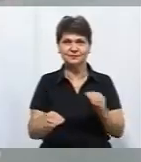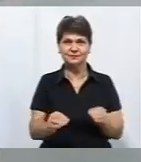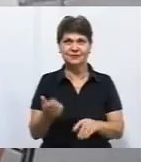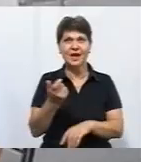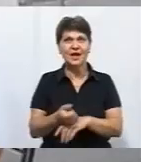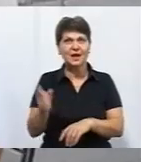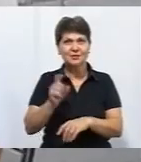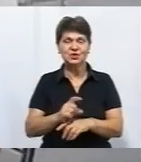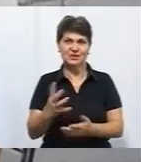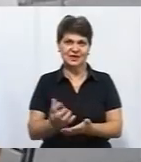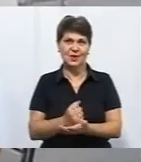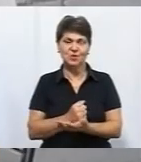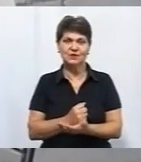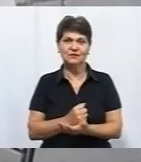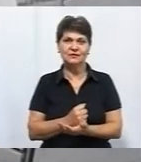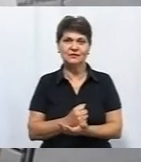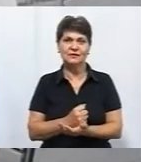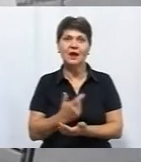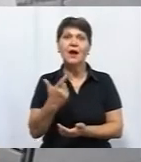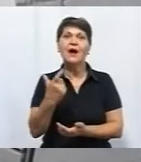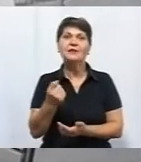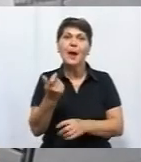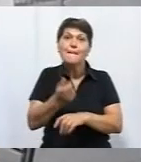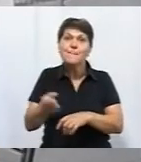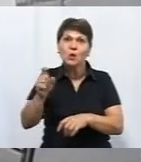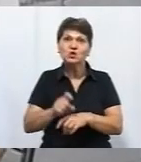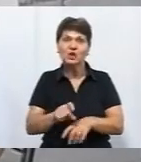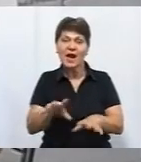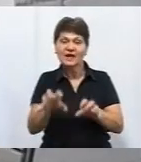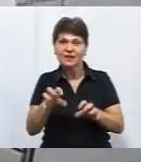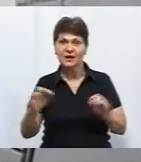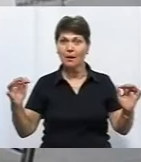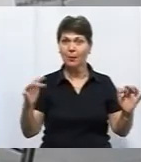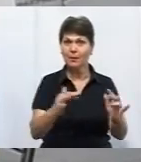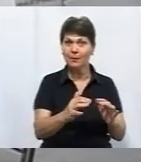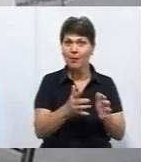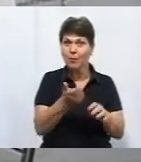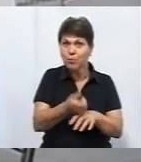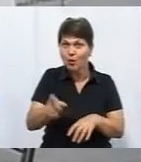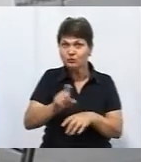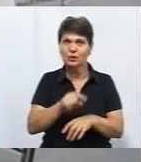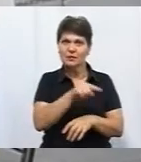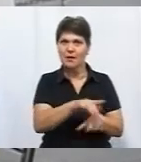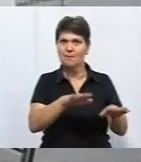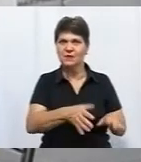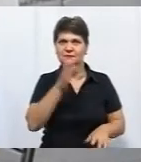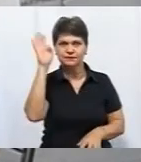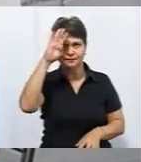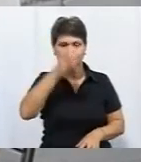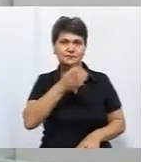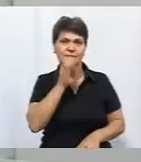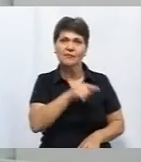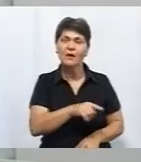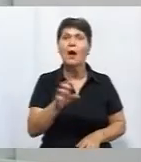знаходиться безпритульних. Так. То де скупчення безпритульних тварин, там ви там розташовували там ці поїлки. А для кого вони призначені?